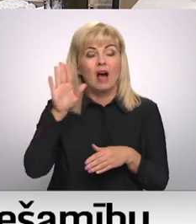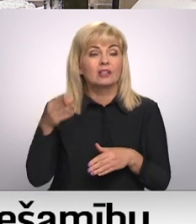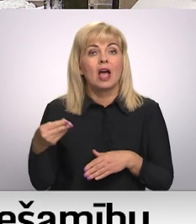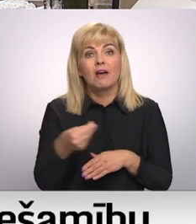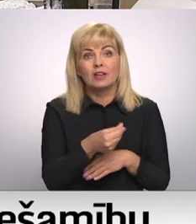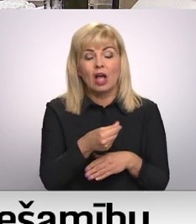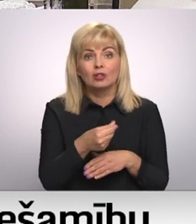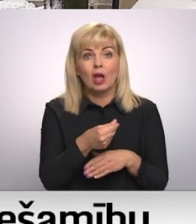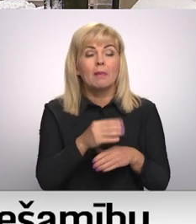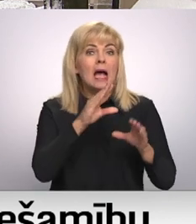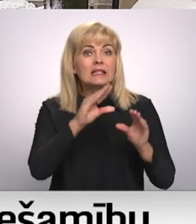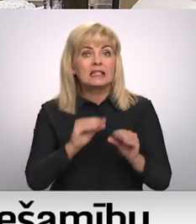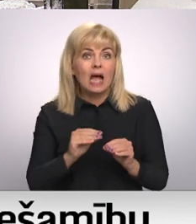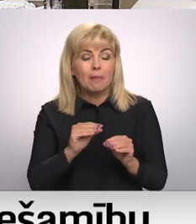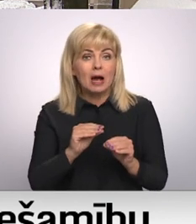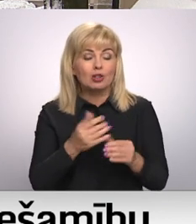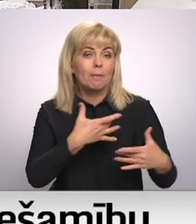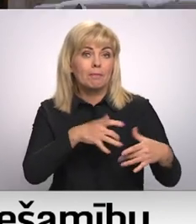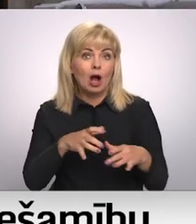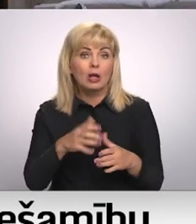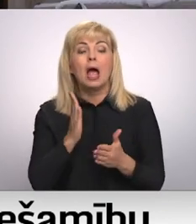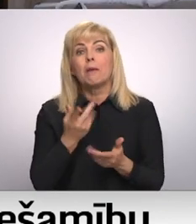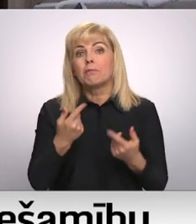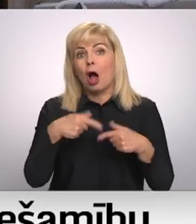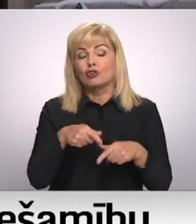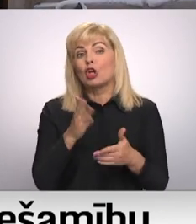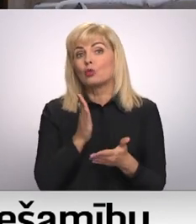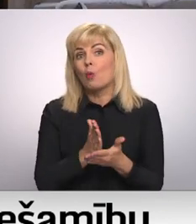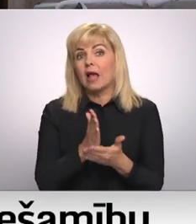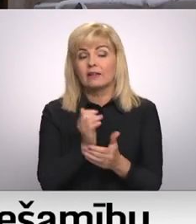samazinājumu partijām. Pie šīs iniciatīvas vēl notiekot darbs. Madara Līcīte, Latvijas televīzija.